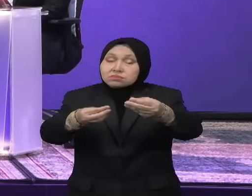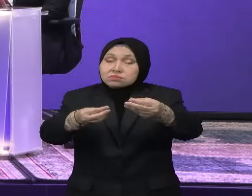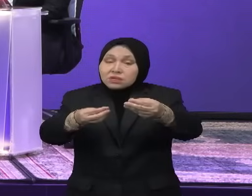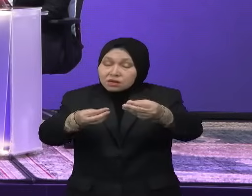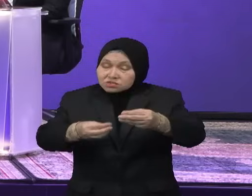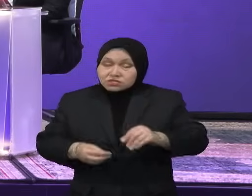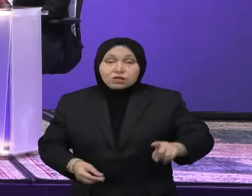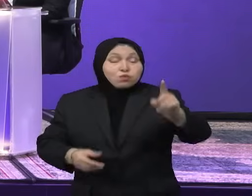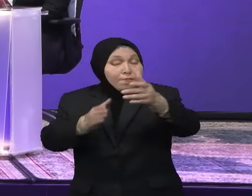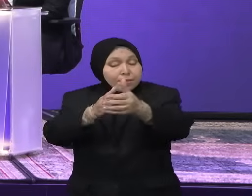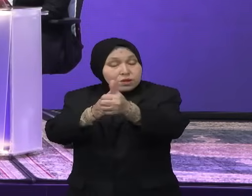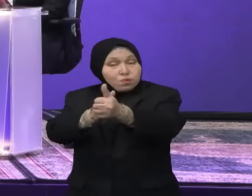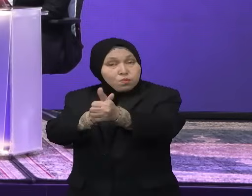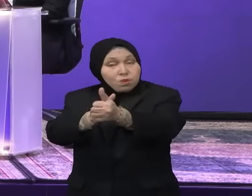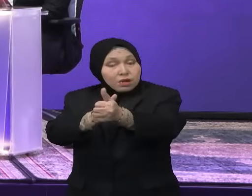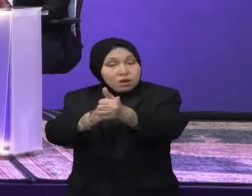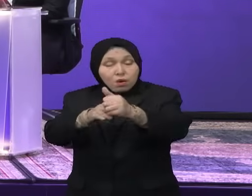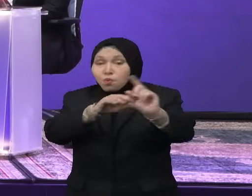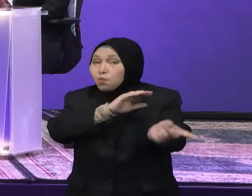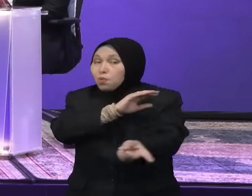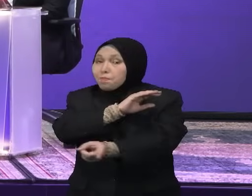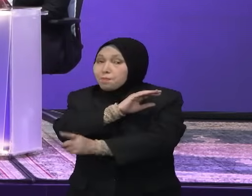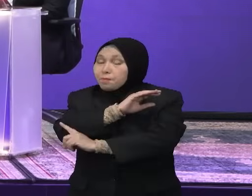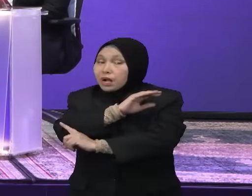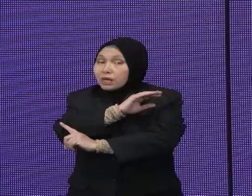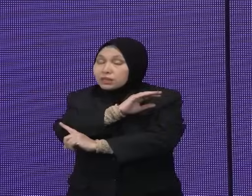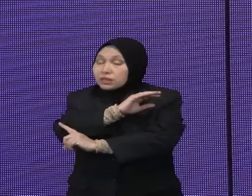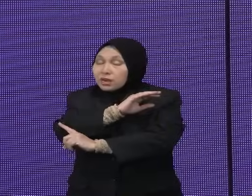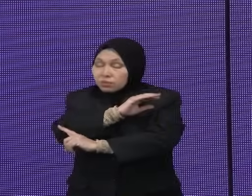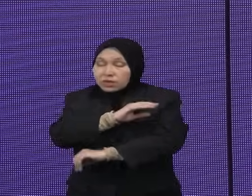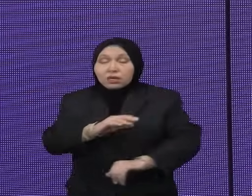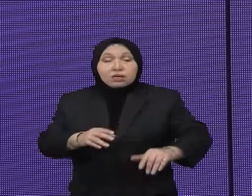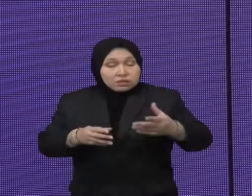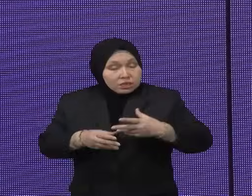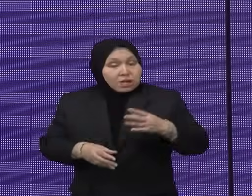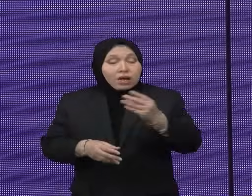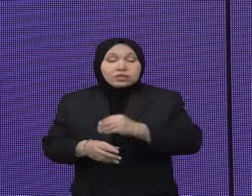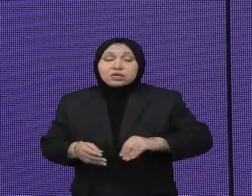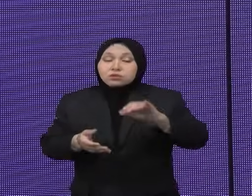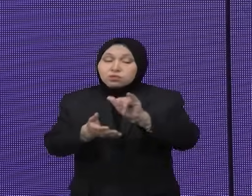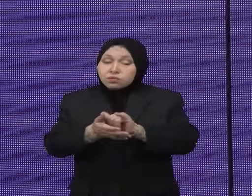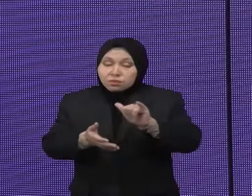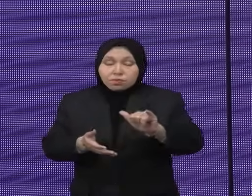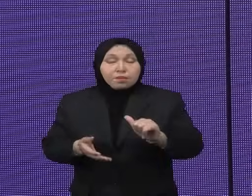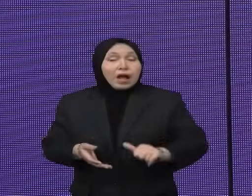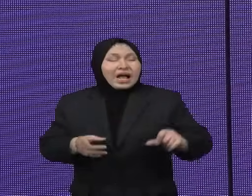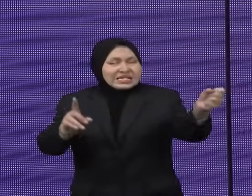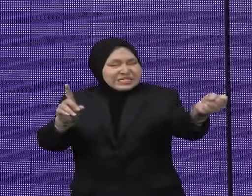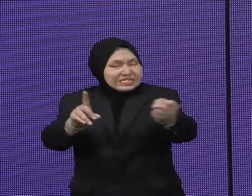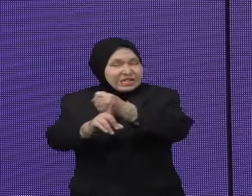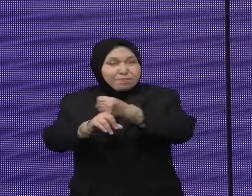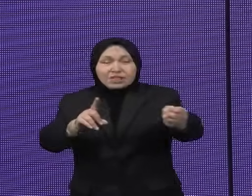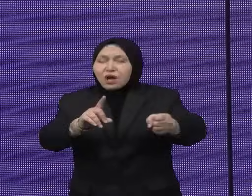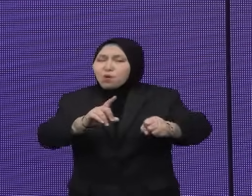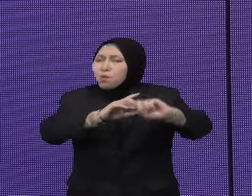diberikan satu panduan hukuman pada dia, iaitu nisfu ma'alal muhsanat, iaitu azab ataupun